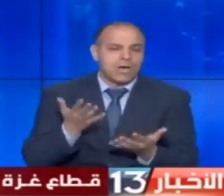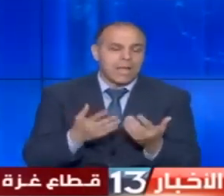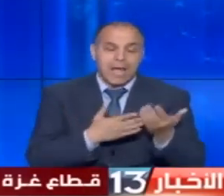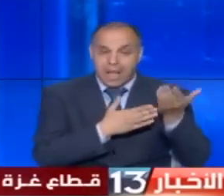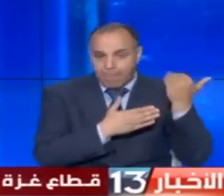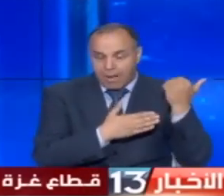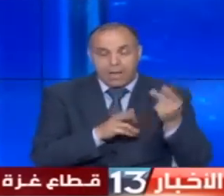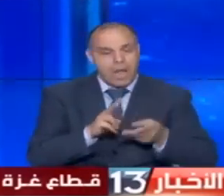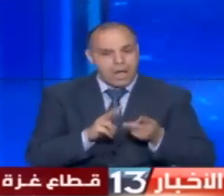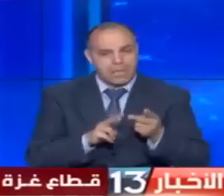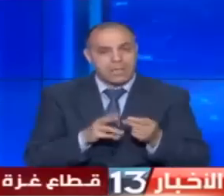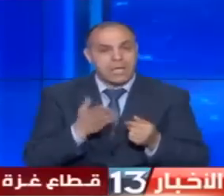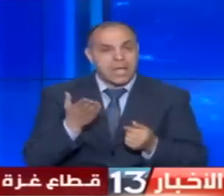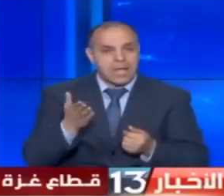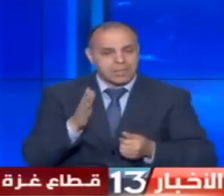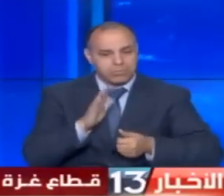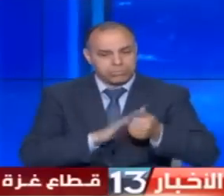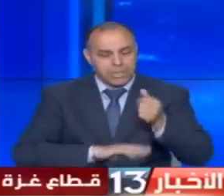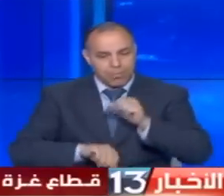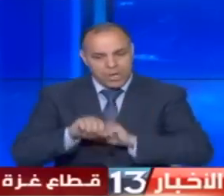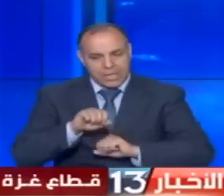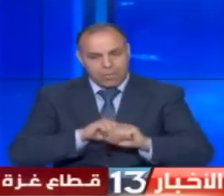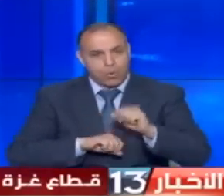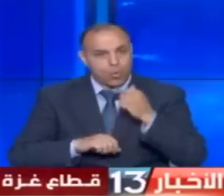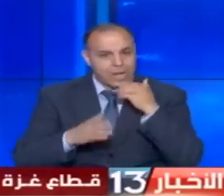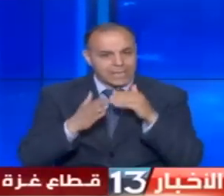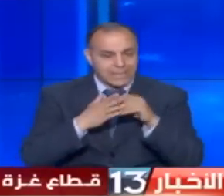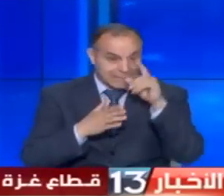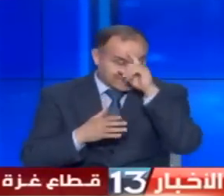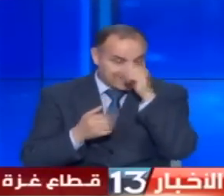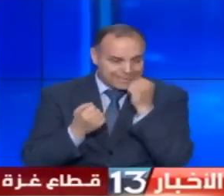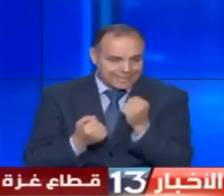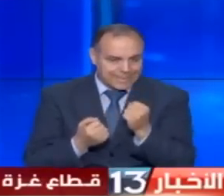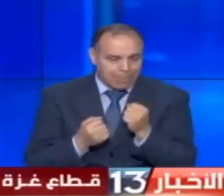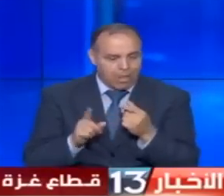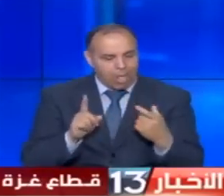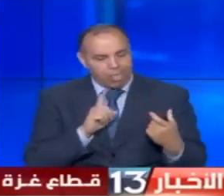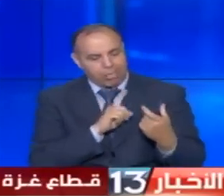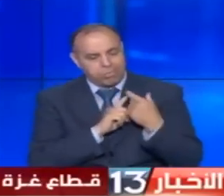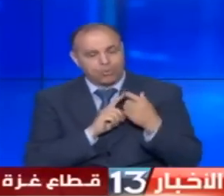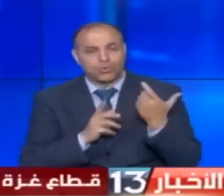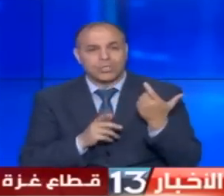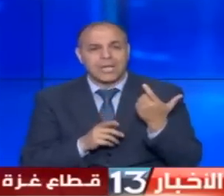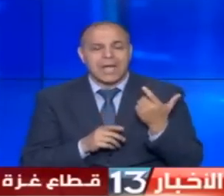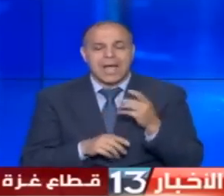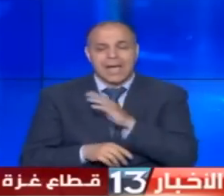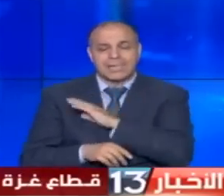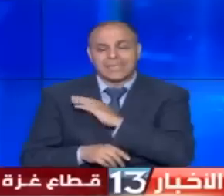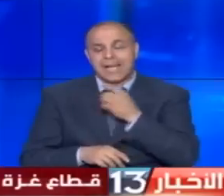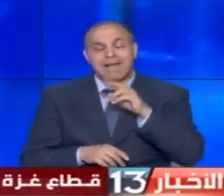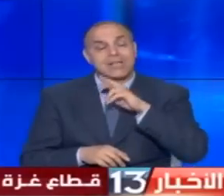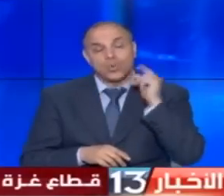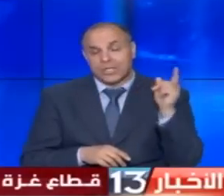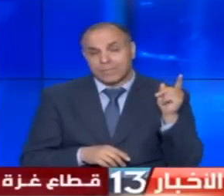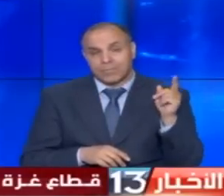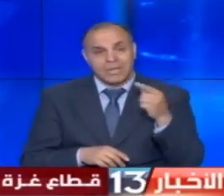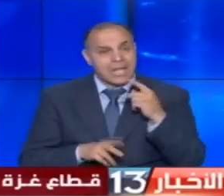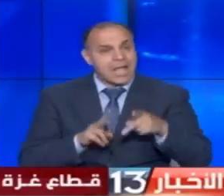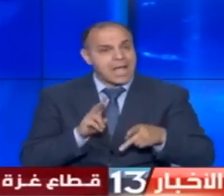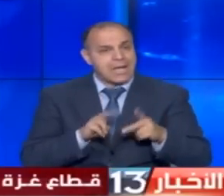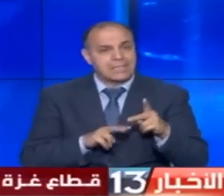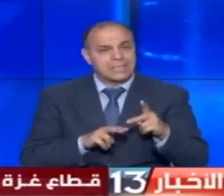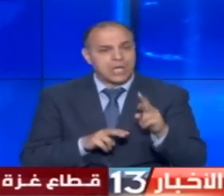السابقه اذن نجح المنظمون في تحدي الظروف الحاليه والحصار الظالم على قطاع غزه ليكثف اكثر